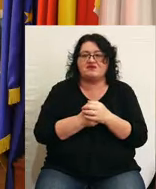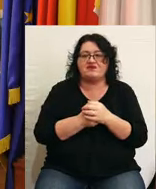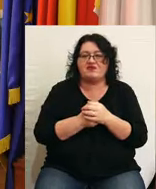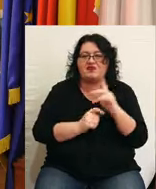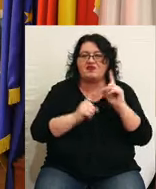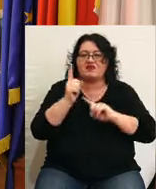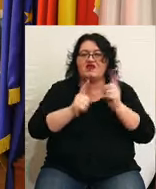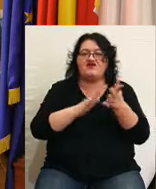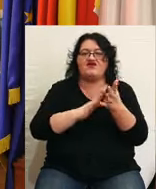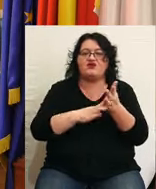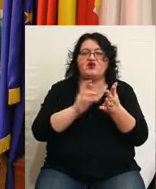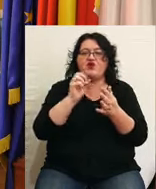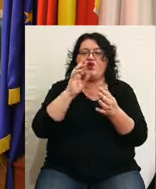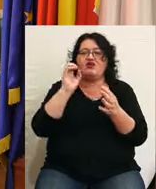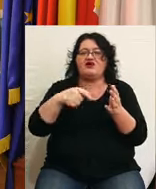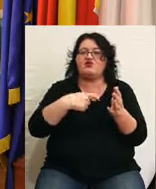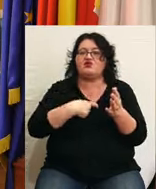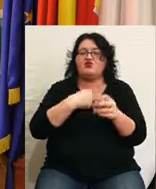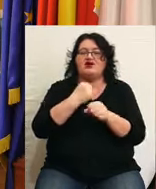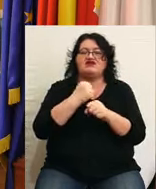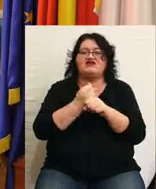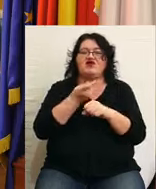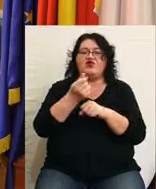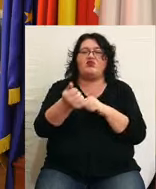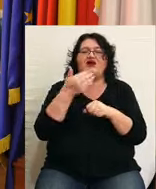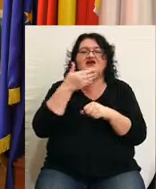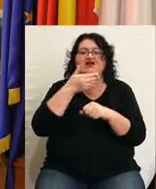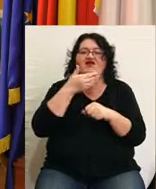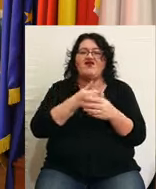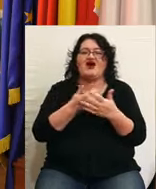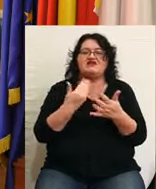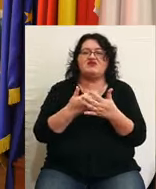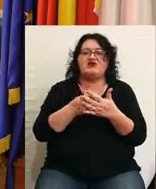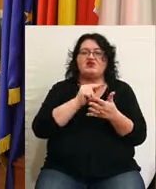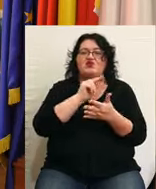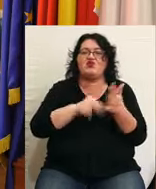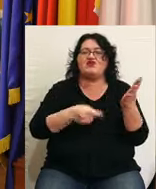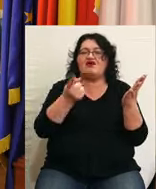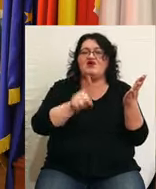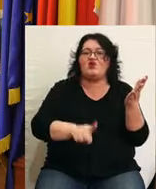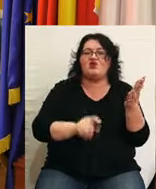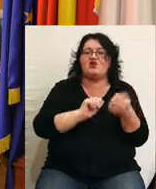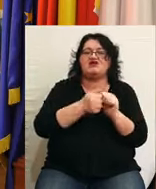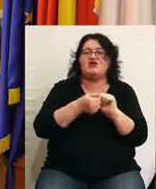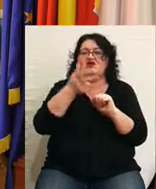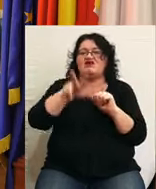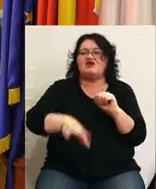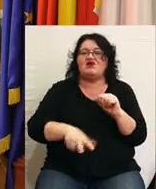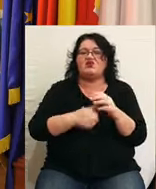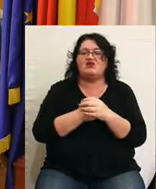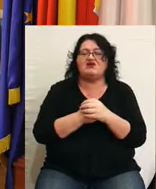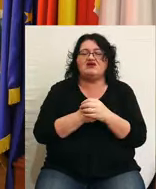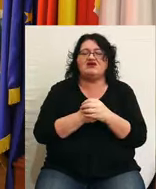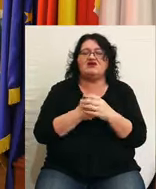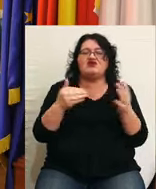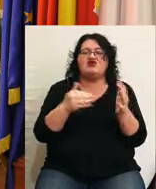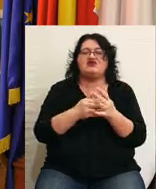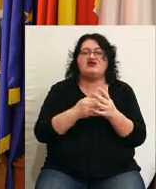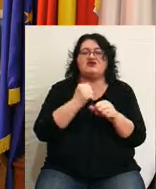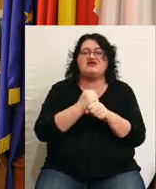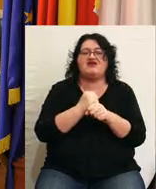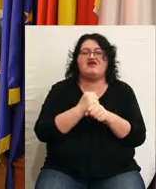Dar faptul că Colterm nu poate să facă o plată în avans pentru un contract de o lună sau de 3 luni, ci trebuie să